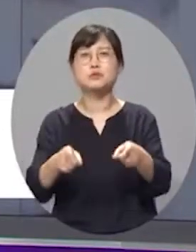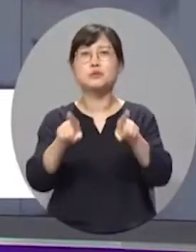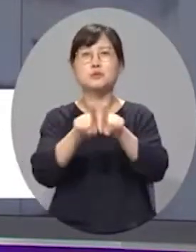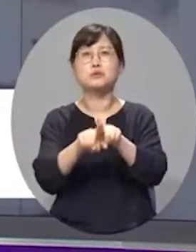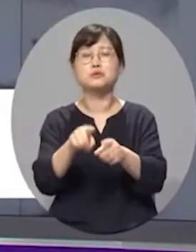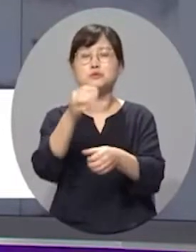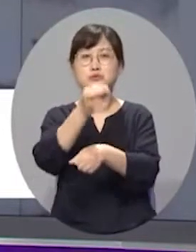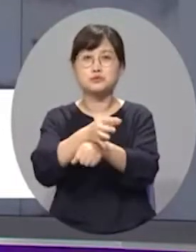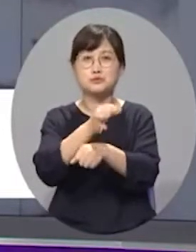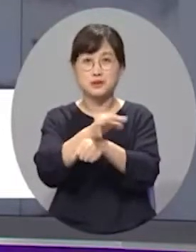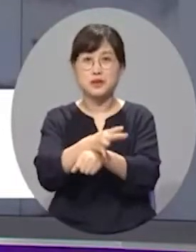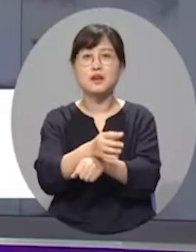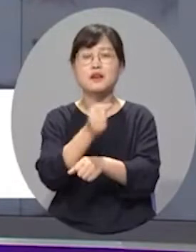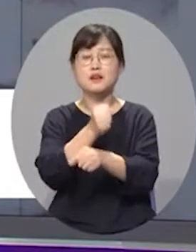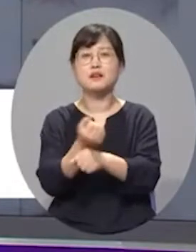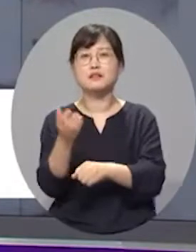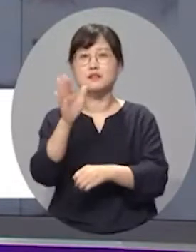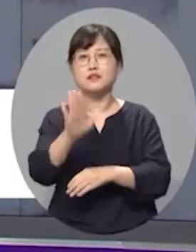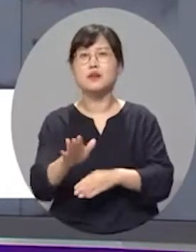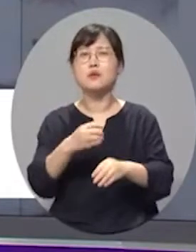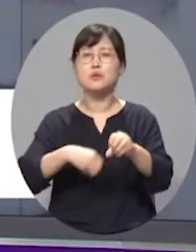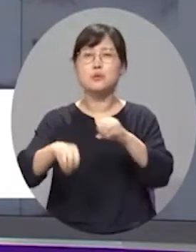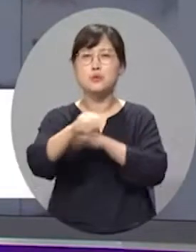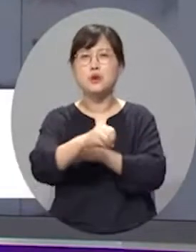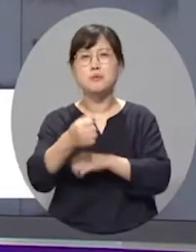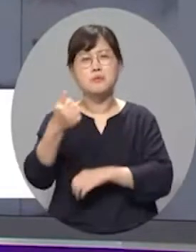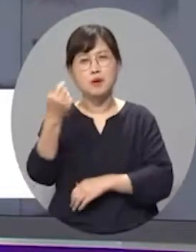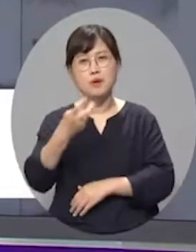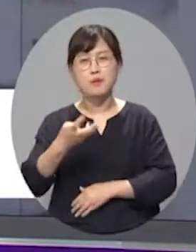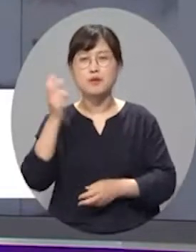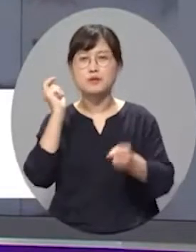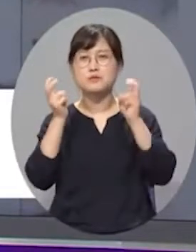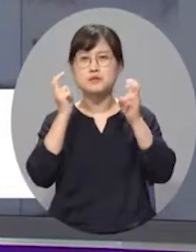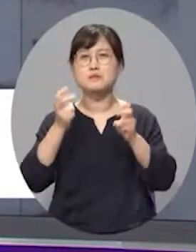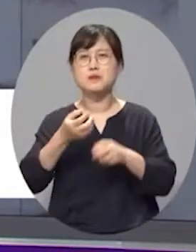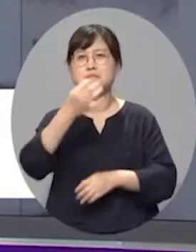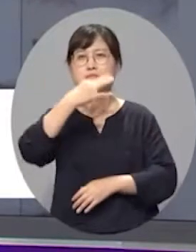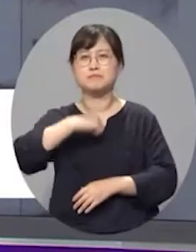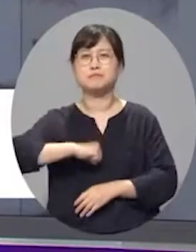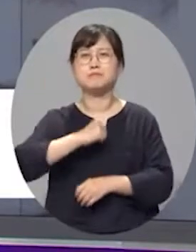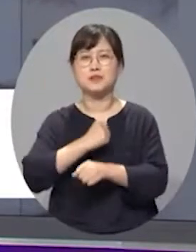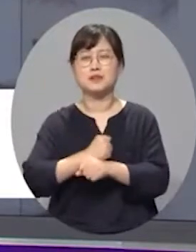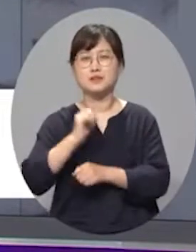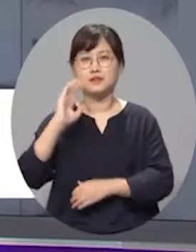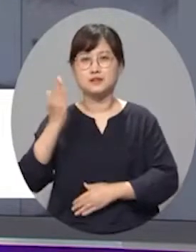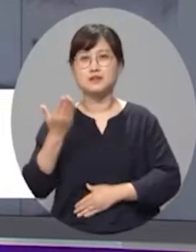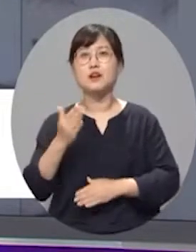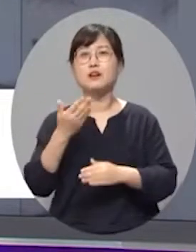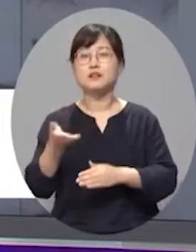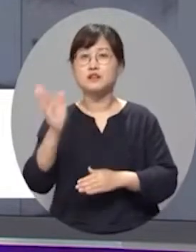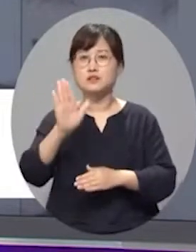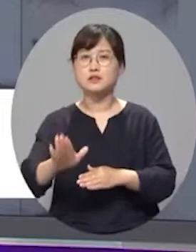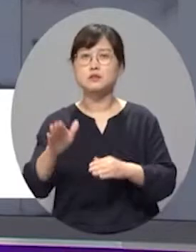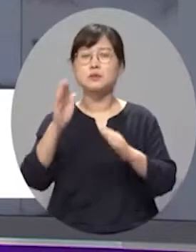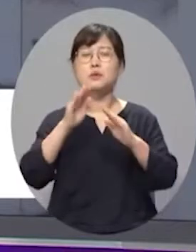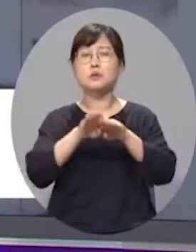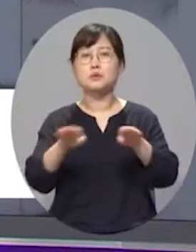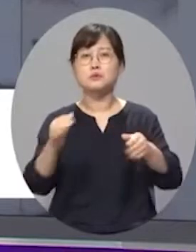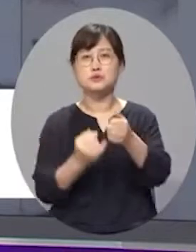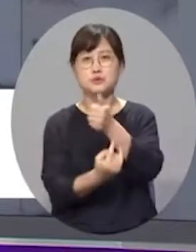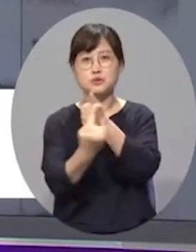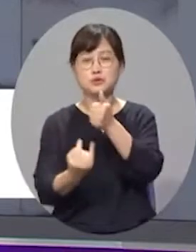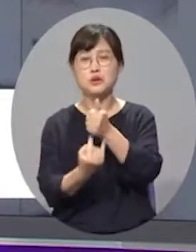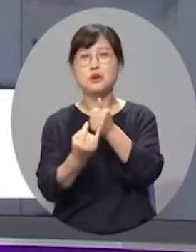공동구매 당초 취지였겠지만 오히려 몇몇 업체들의 배만 불려준 상황이 된 겁니다. 그런데도 정작 공정위와